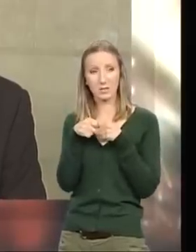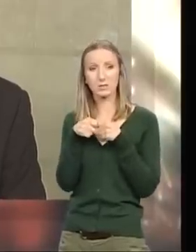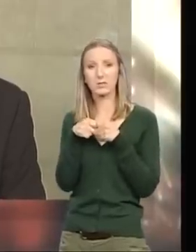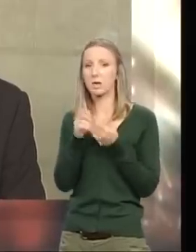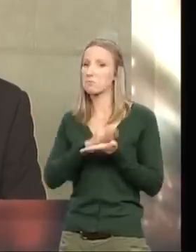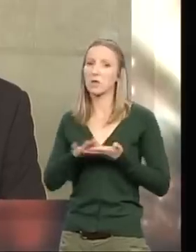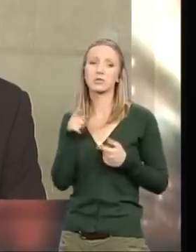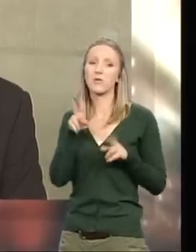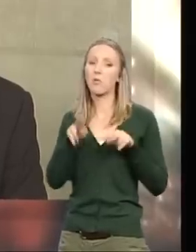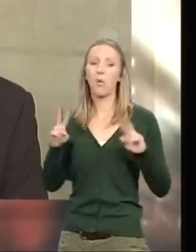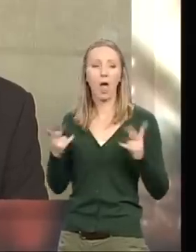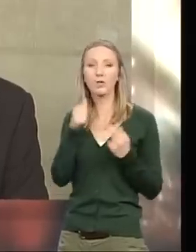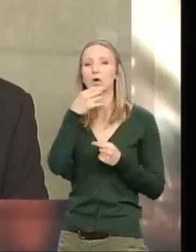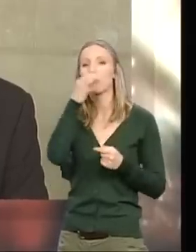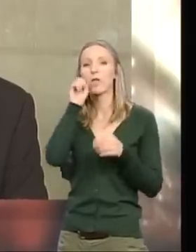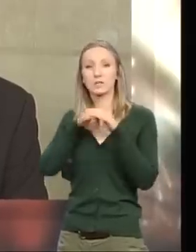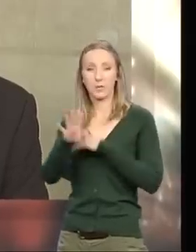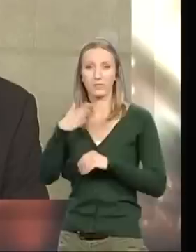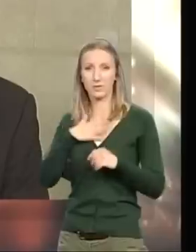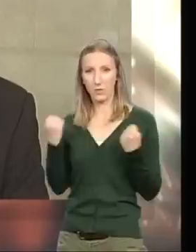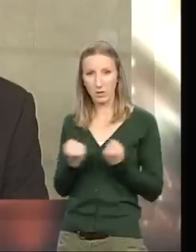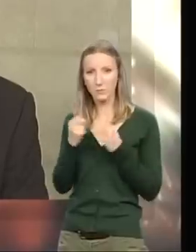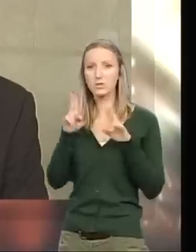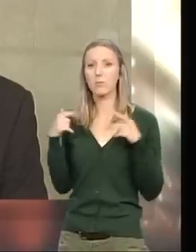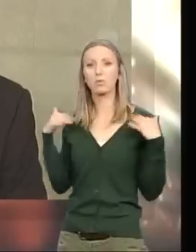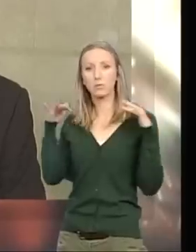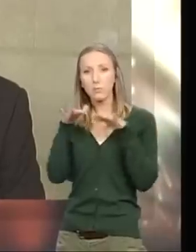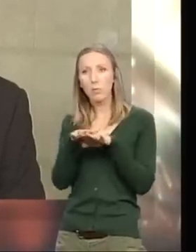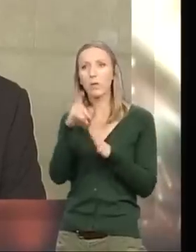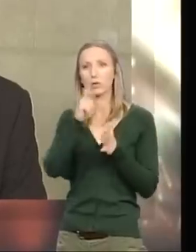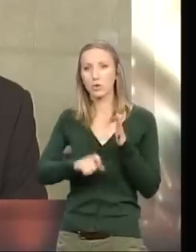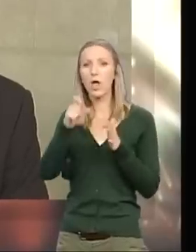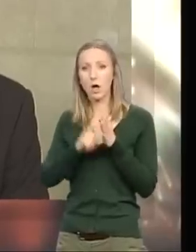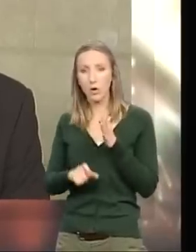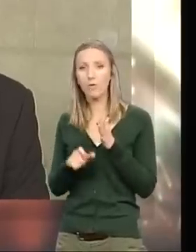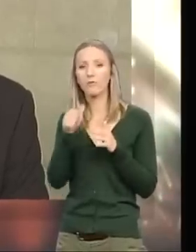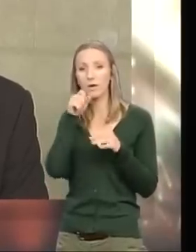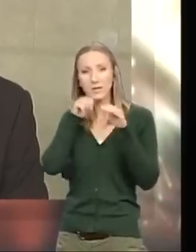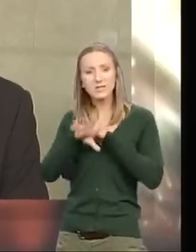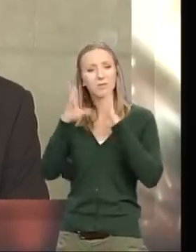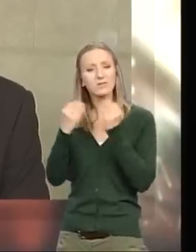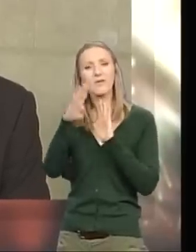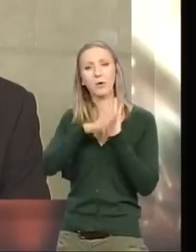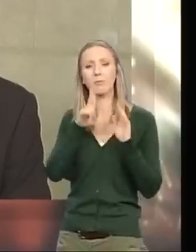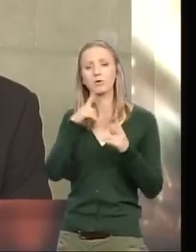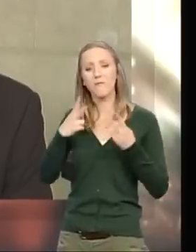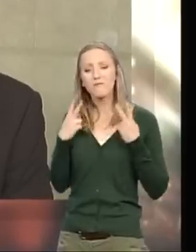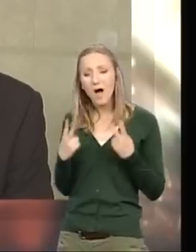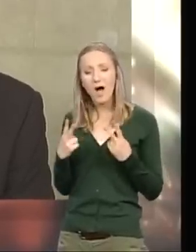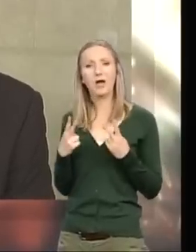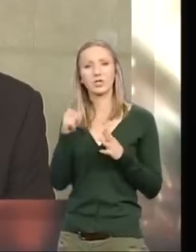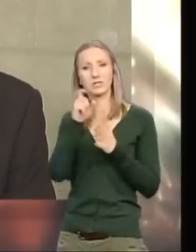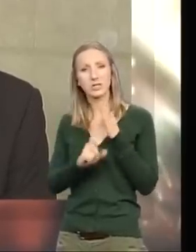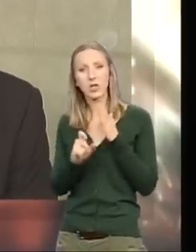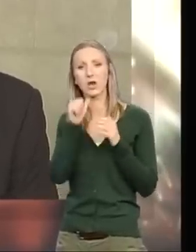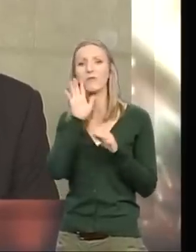jednostavno mogu lakše i bolje sprovode svoje aktivnosti, da mogu da ukupljaju članove i da sprovode sve one programe koji su važni za njihove članove